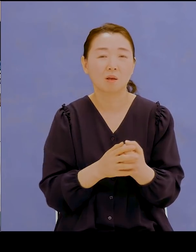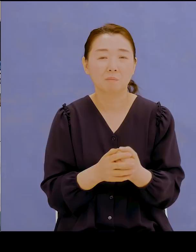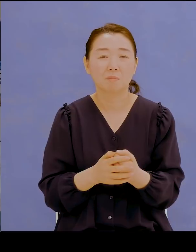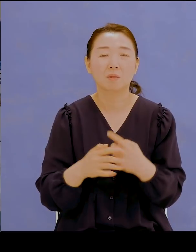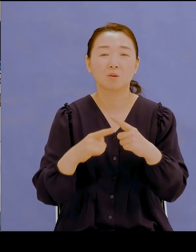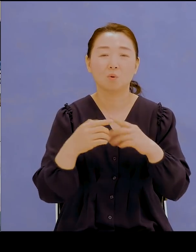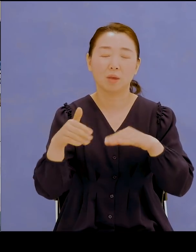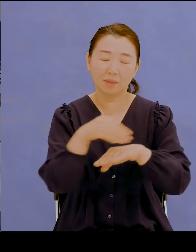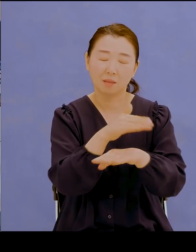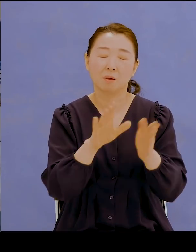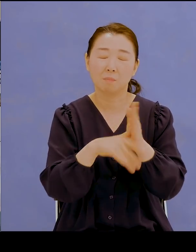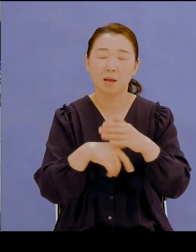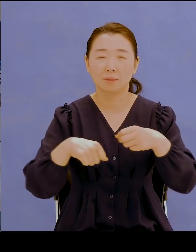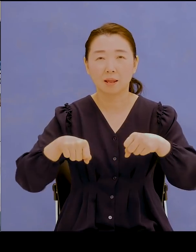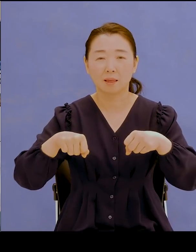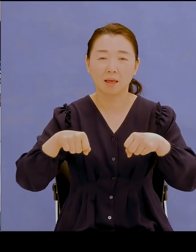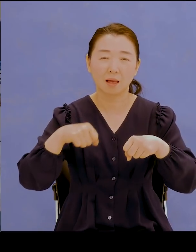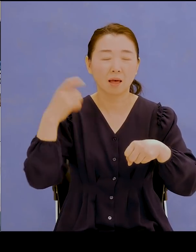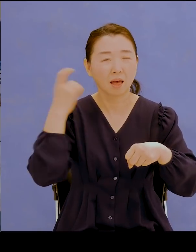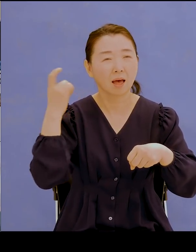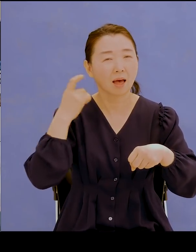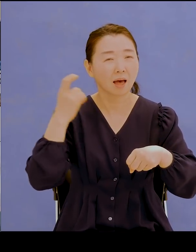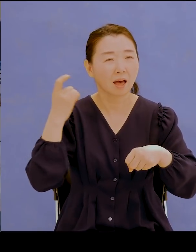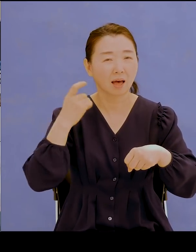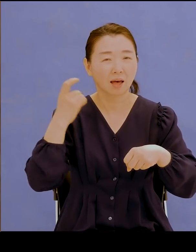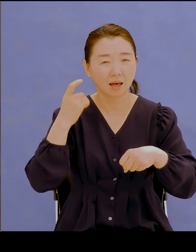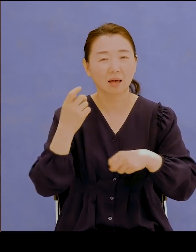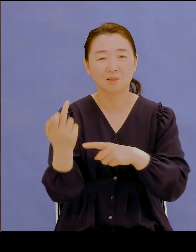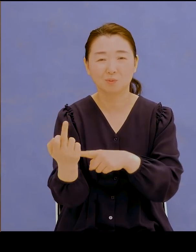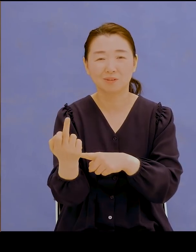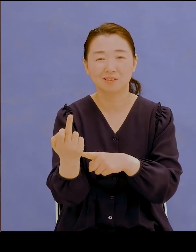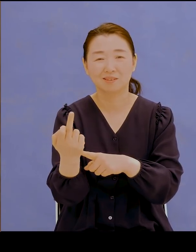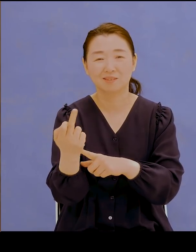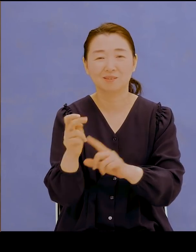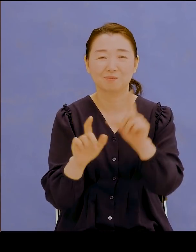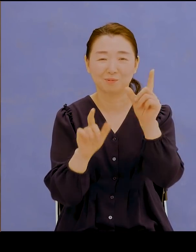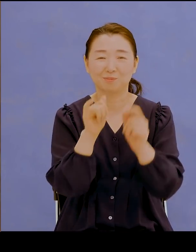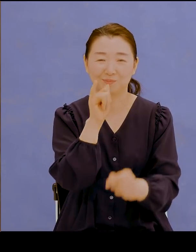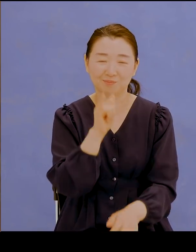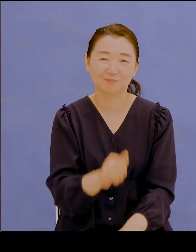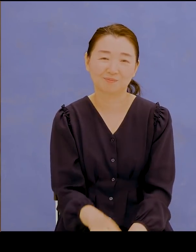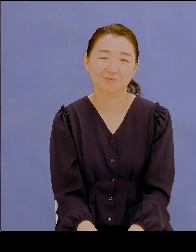막 자전거 타면서 막 그 성경 기절 외우던 네.